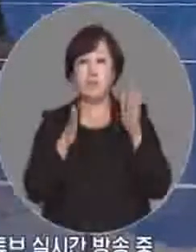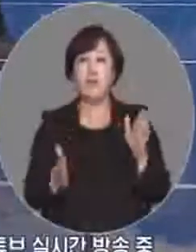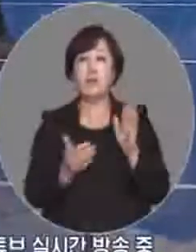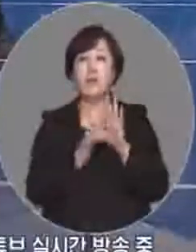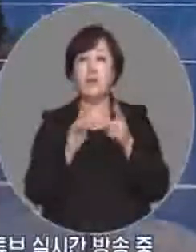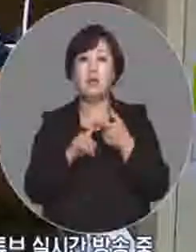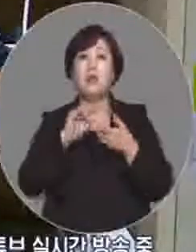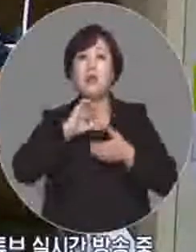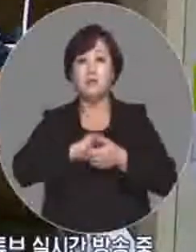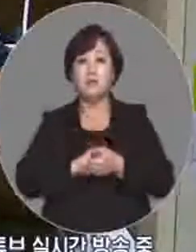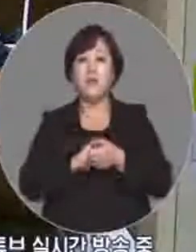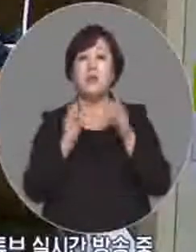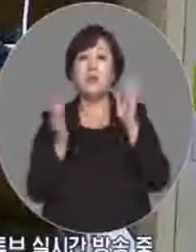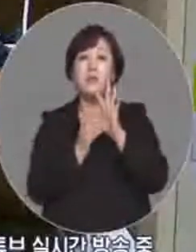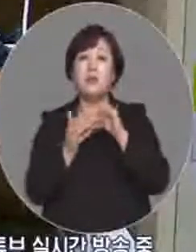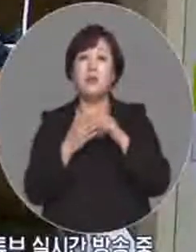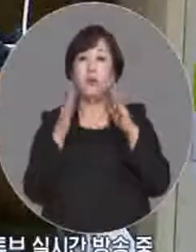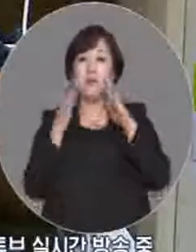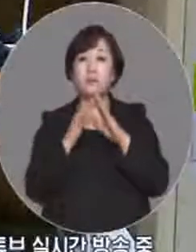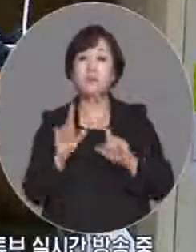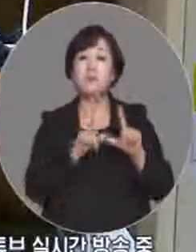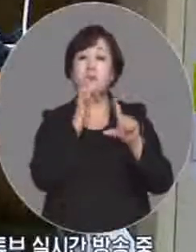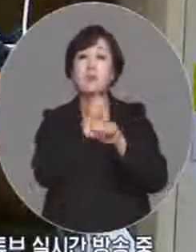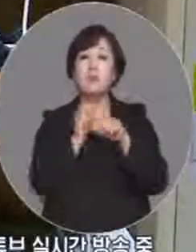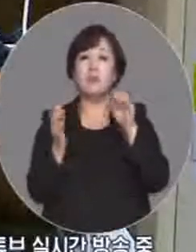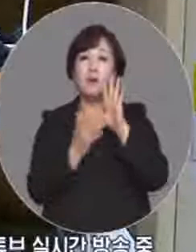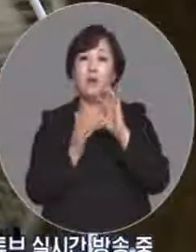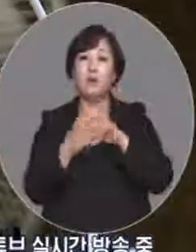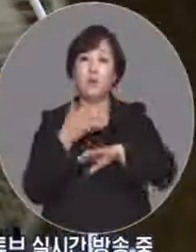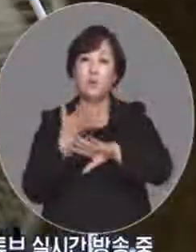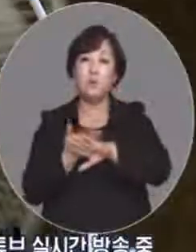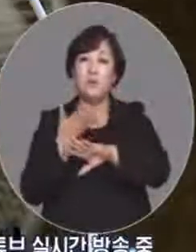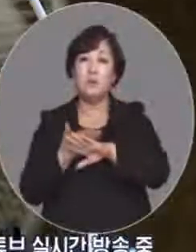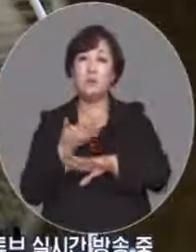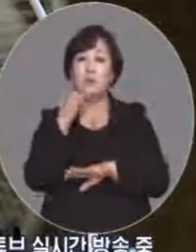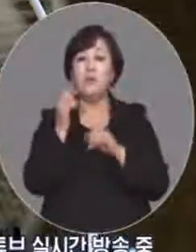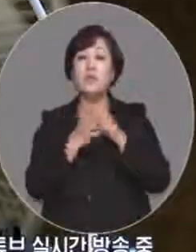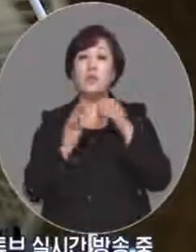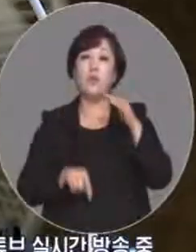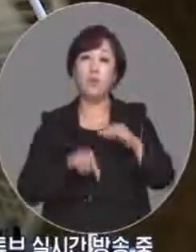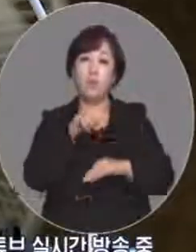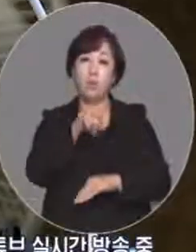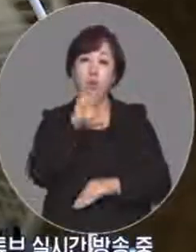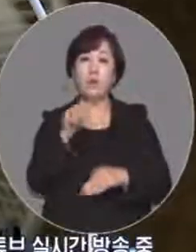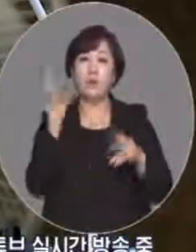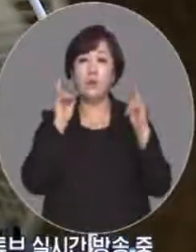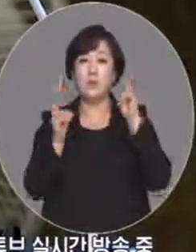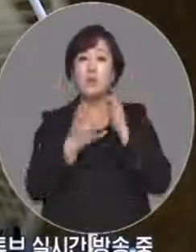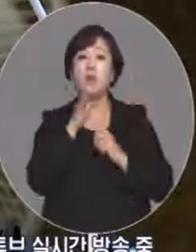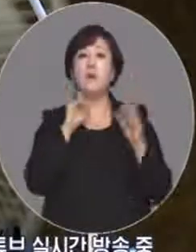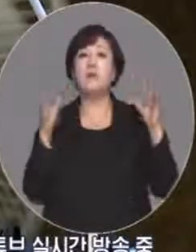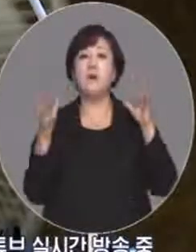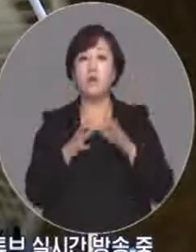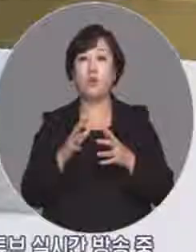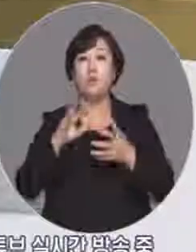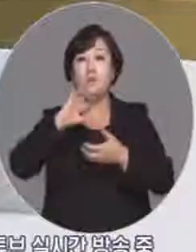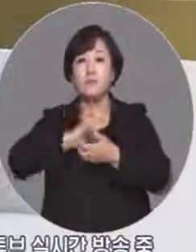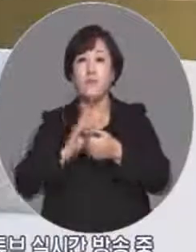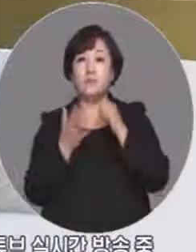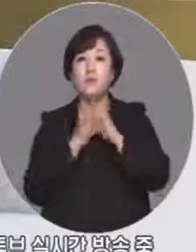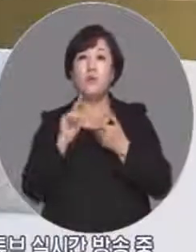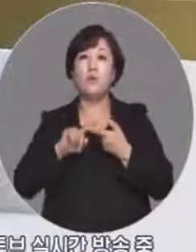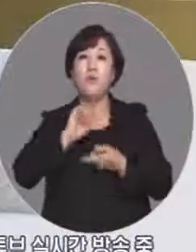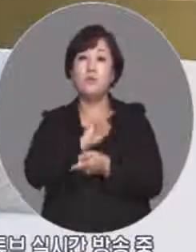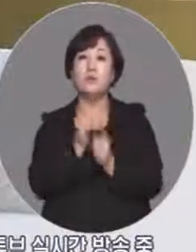복무관리 지침에 따라 재택근무 확대와 불필요한 회식 금지에 들어갔다며 각 기업에서도 모임 자제와 층간